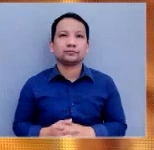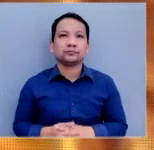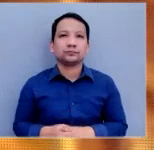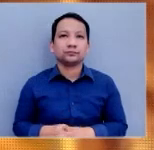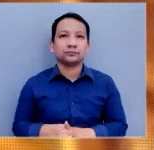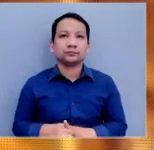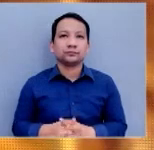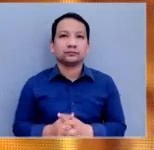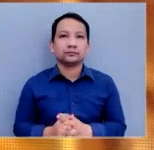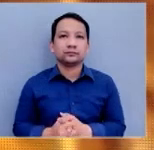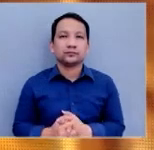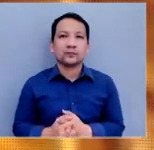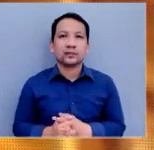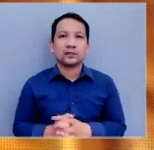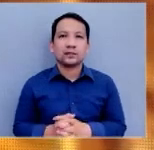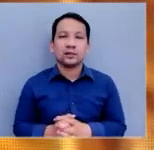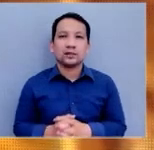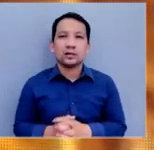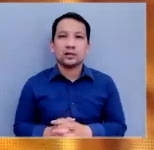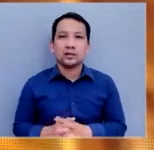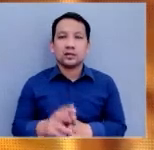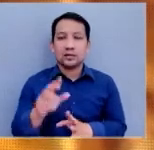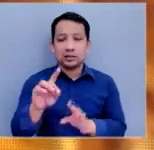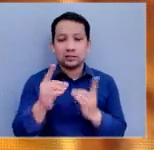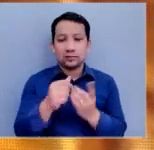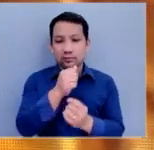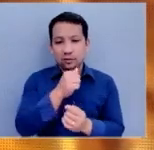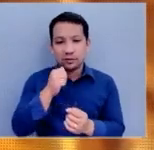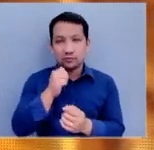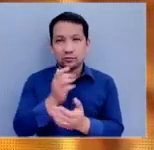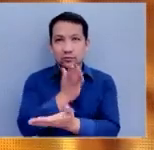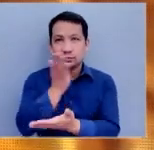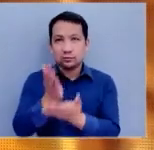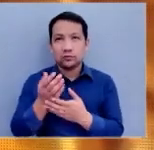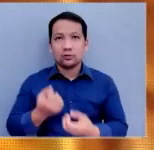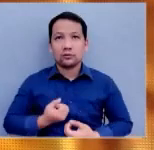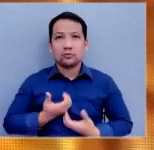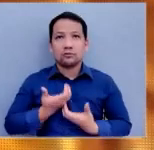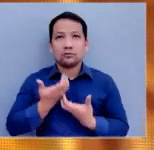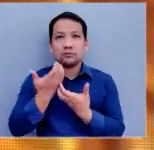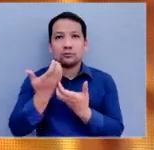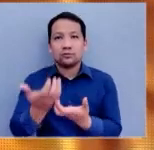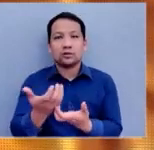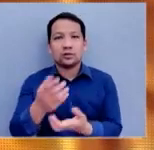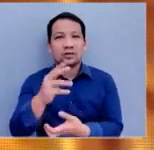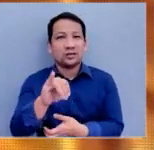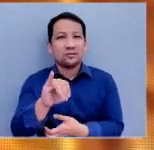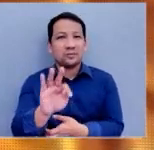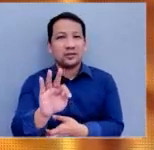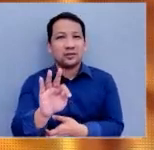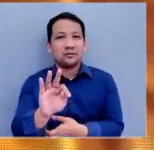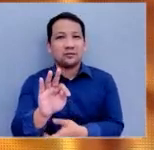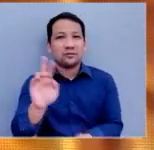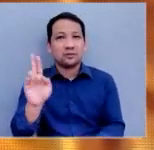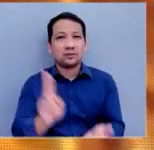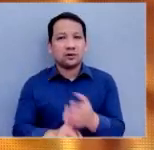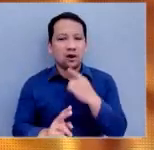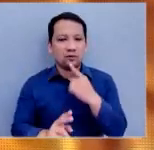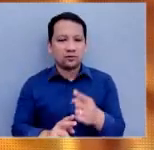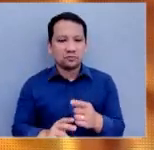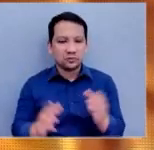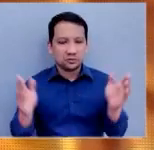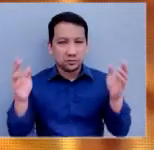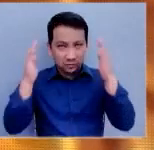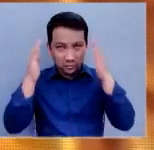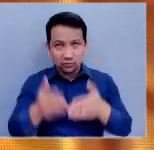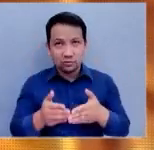Nagtipon sa tanggapan ng Department of Agriculture ang ilang grupong naghayag ng pagtutol sa Maharlika Investment Fund. Git nila mas dapat